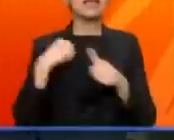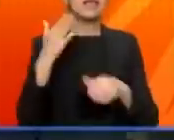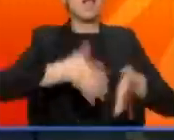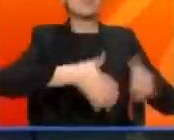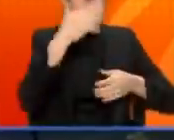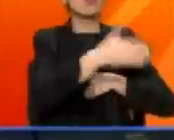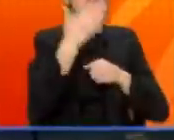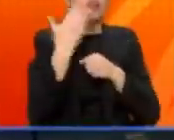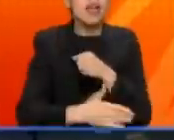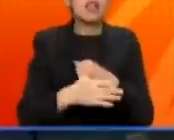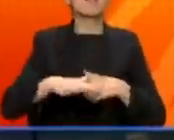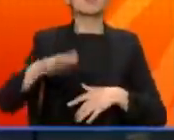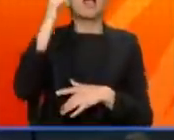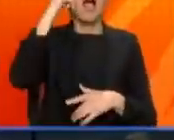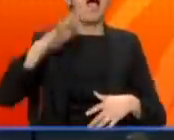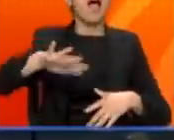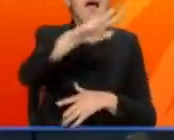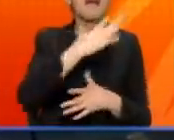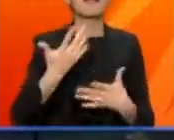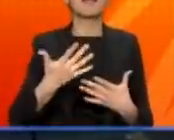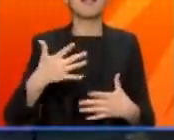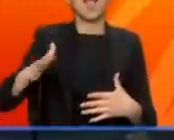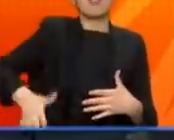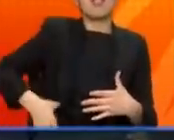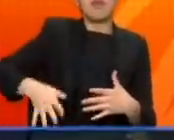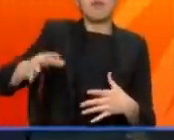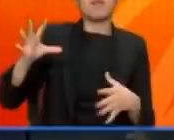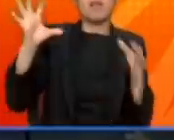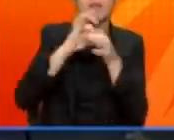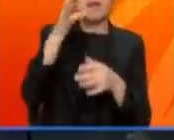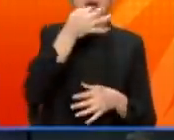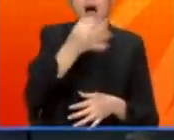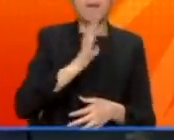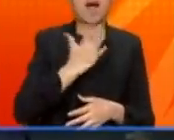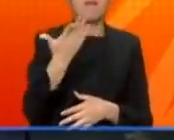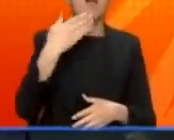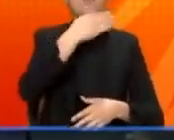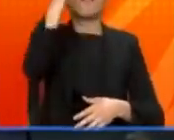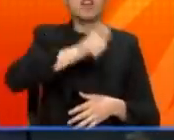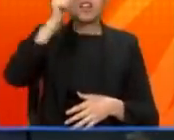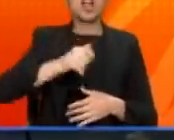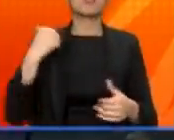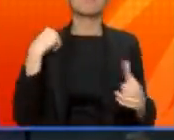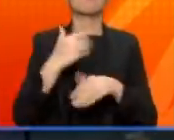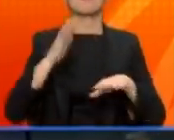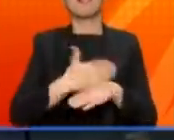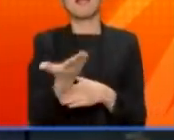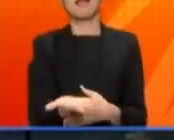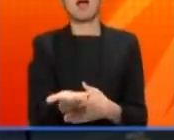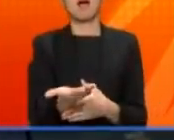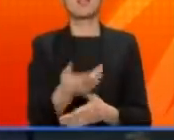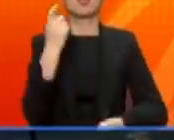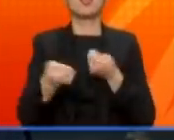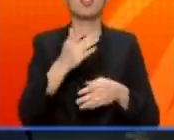Yine sokağa çıkma kısıtlaması ile ilgili herkesi en çok da cebimizi ilgilendiren bir haberle devam edeceğiz. Fırsatçılar yine yaptı yapacağını